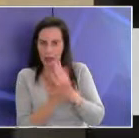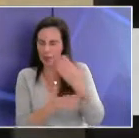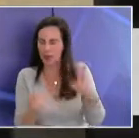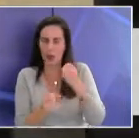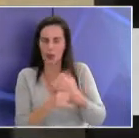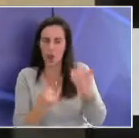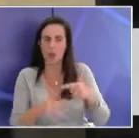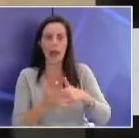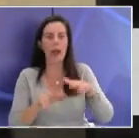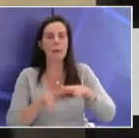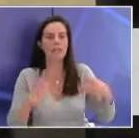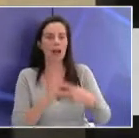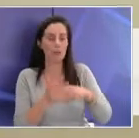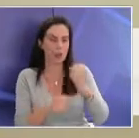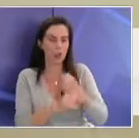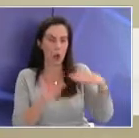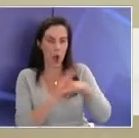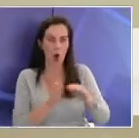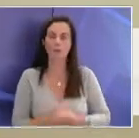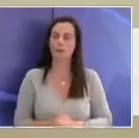החוק הרגע. טוב, אנחנו נעבור